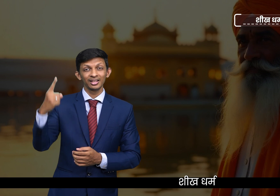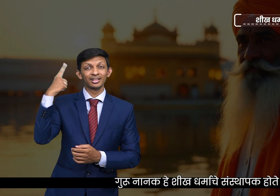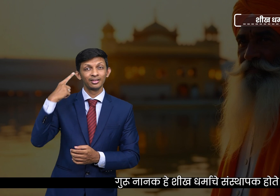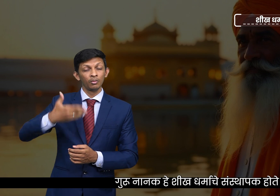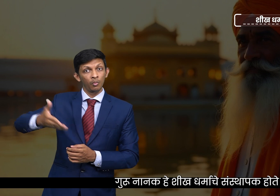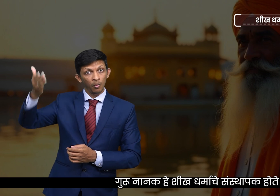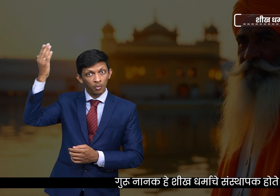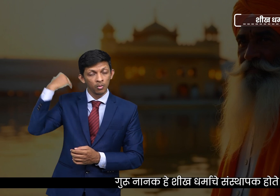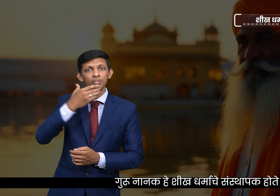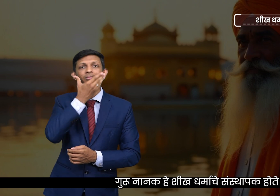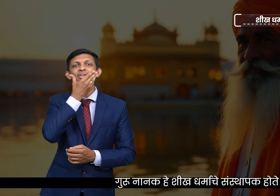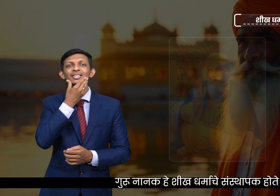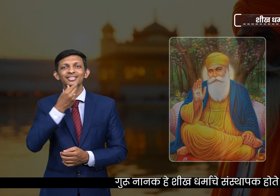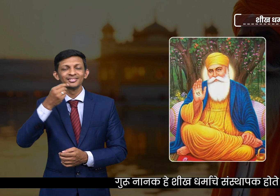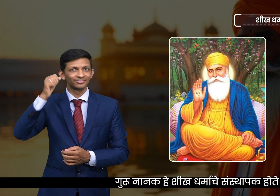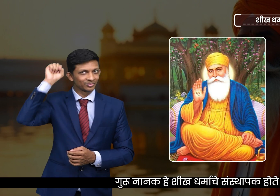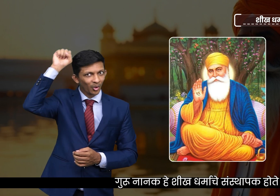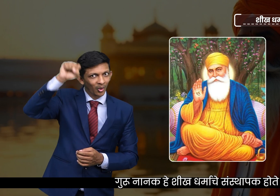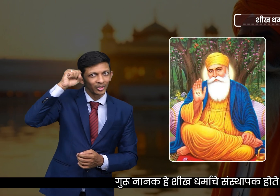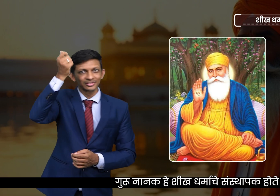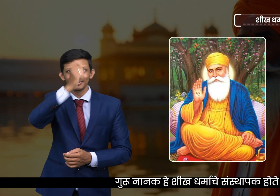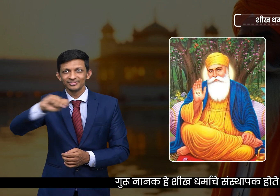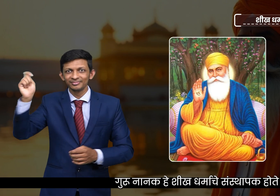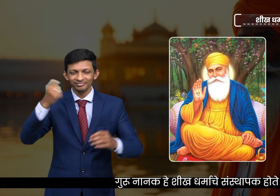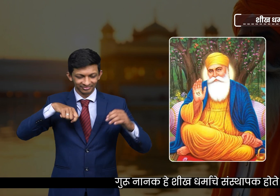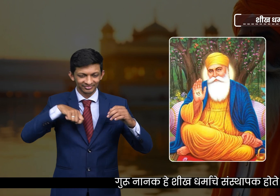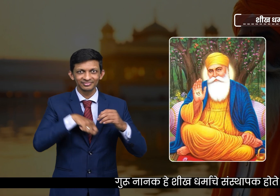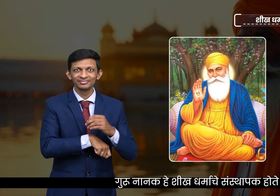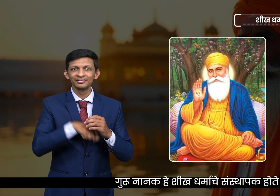शीख धर्म. गुरु नानक हे शीख धर्माचे संस्थापक होते.